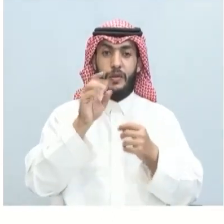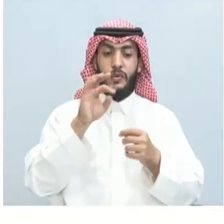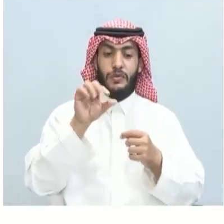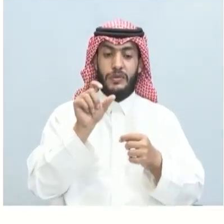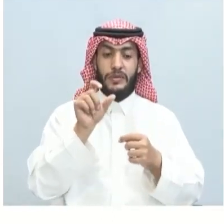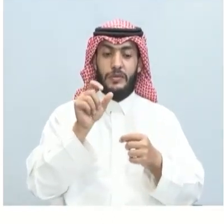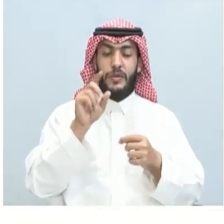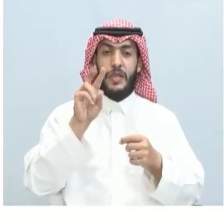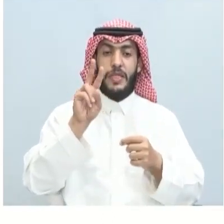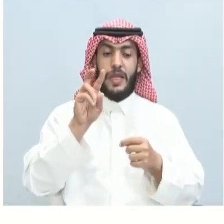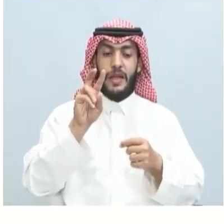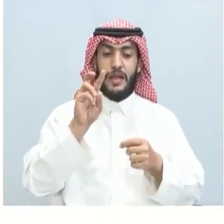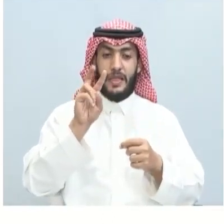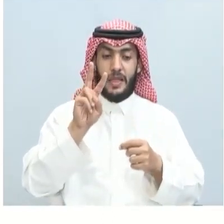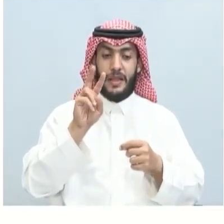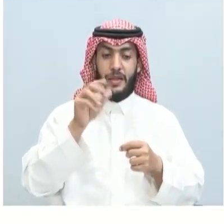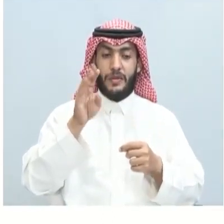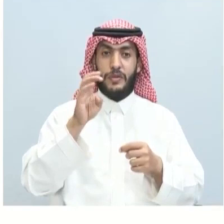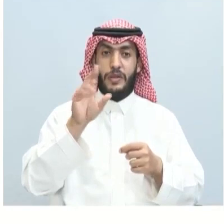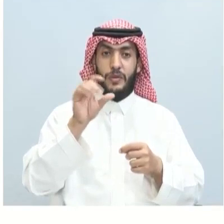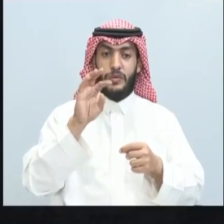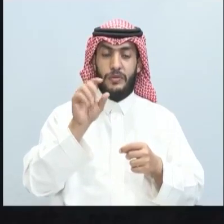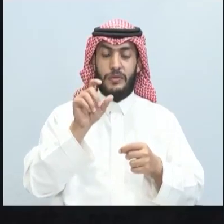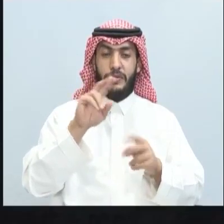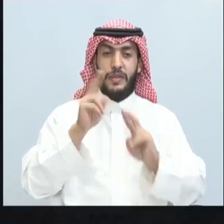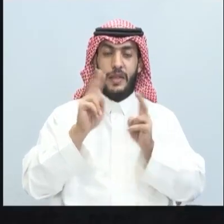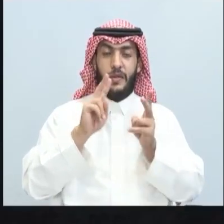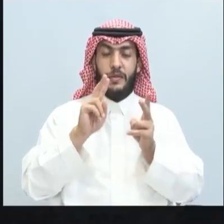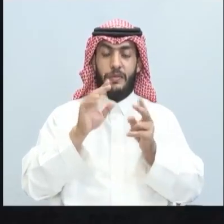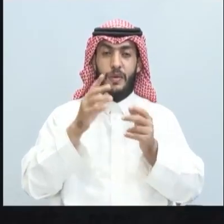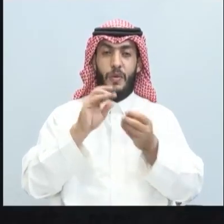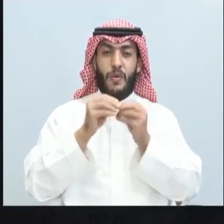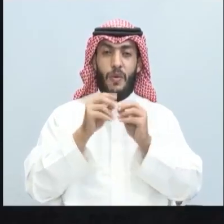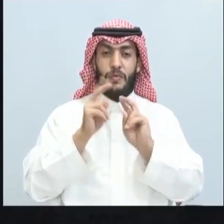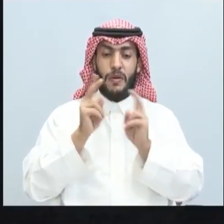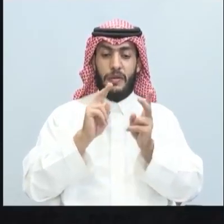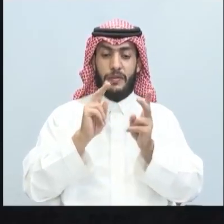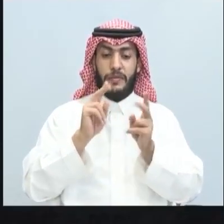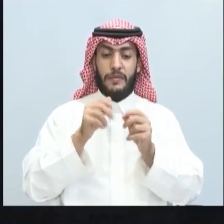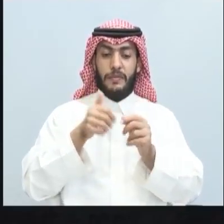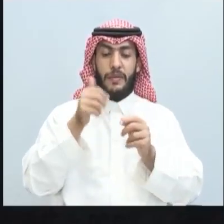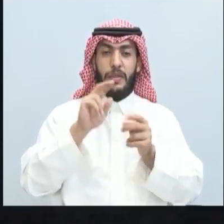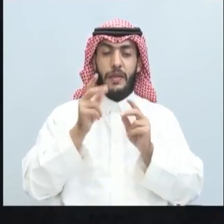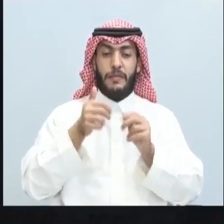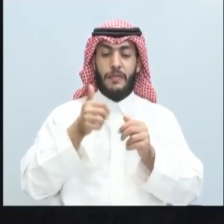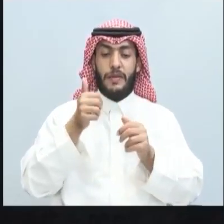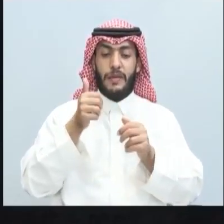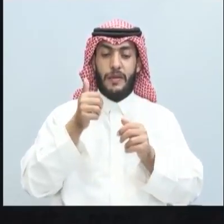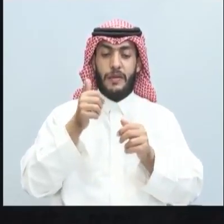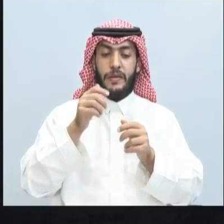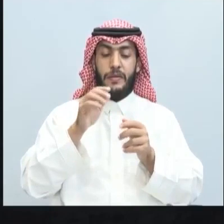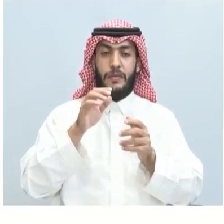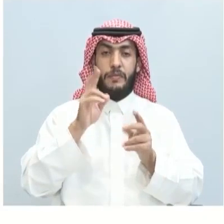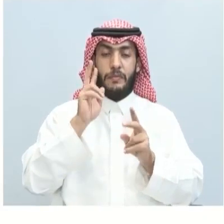والثاني اكسيد النيتروجين التحويل بينهم يعطيني لونين يستجيب للتغيرات في درجه الحراره